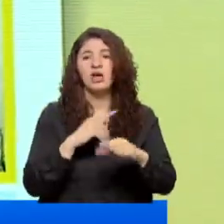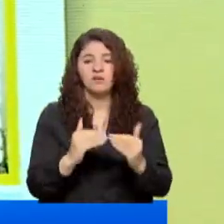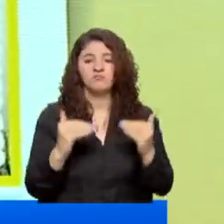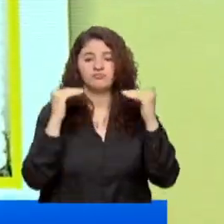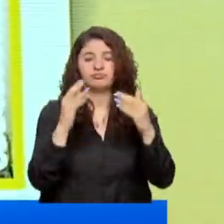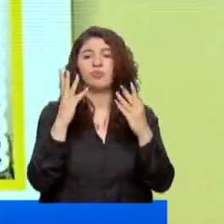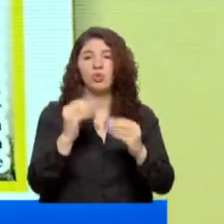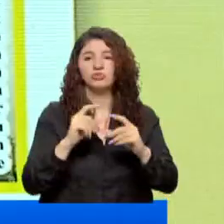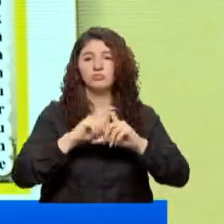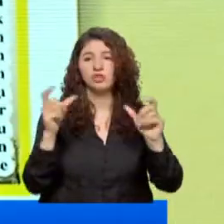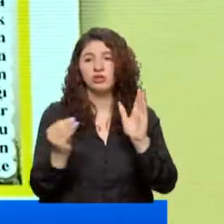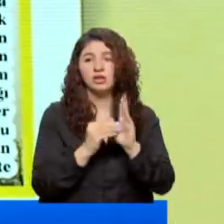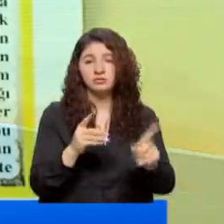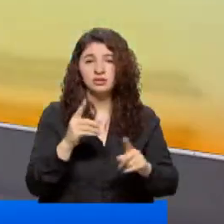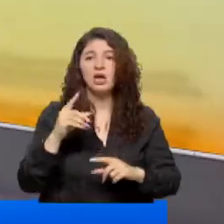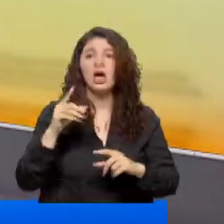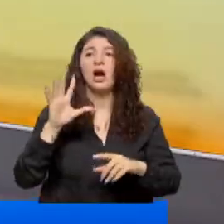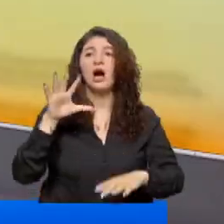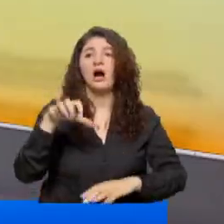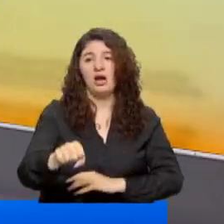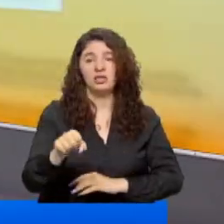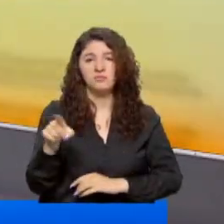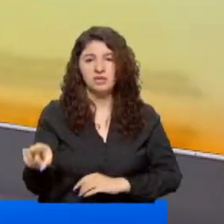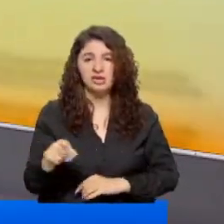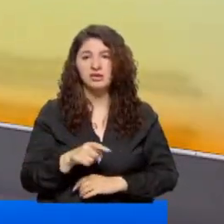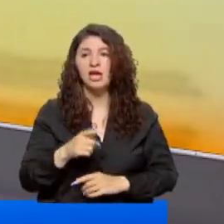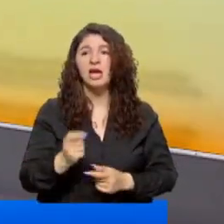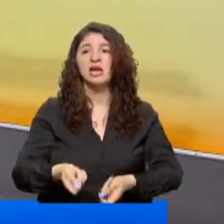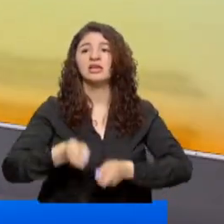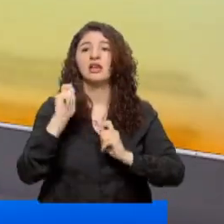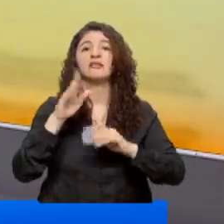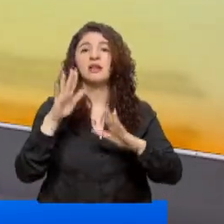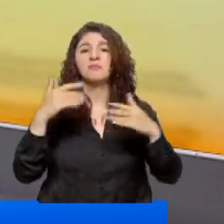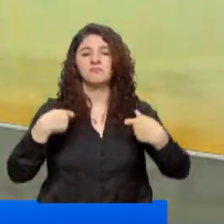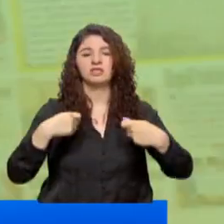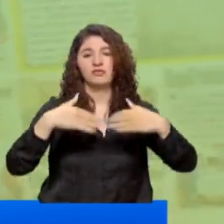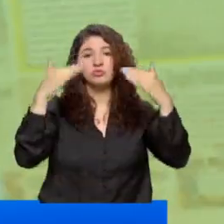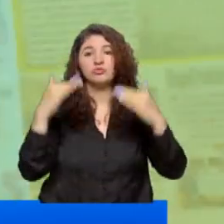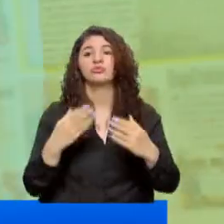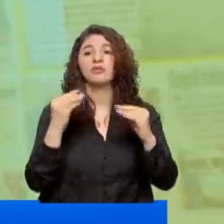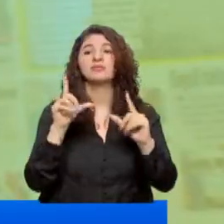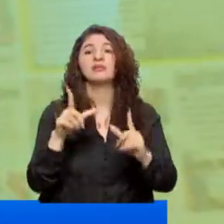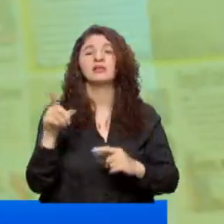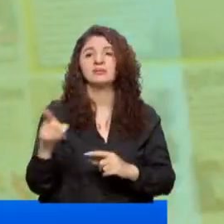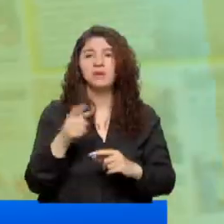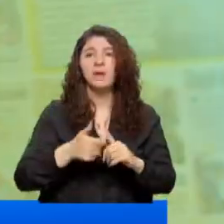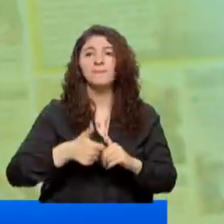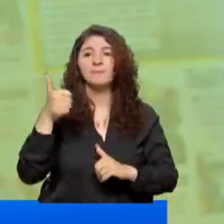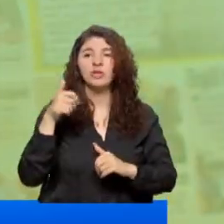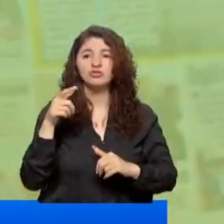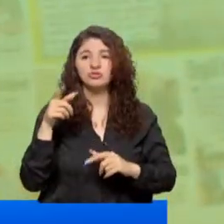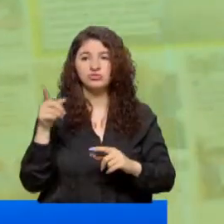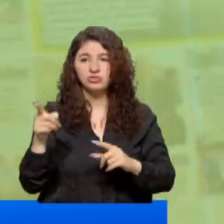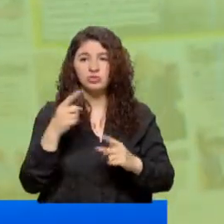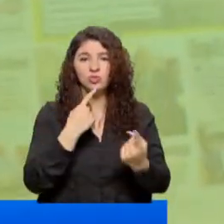ulaştığı manşe takip et Kredi yerine maliyetler düşürülmeli diyor Başkan Gül